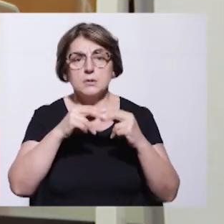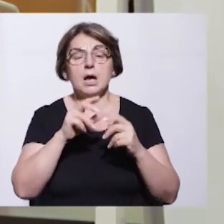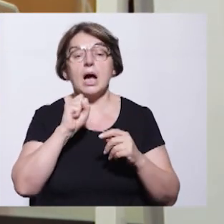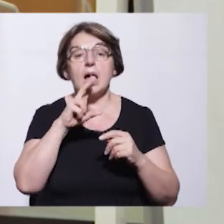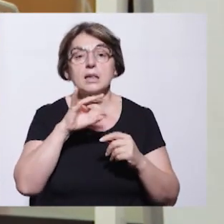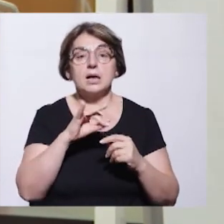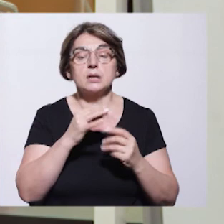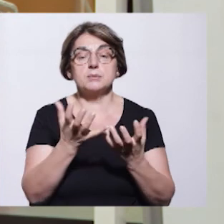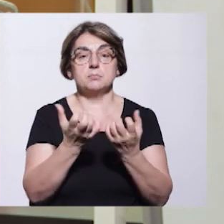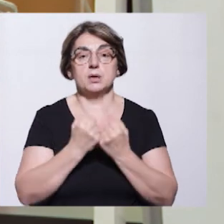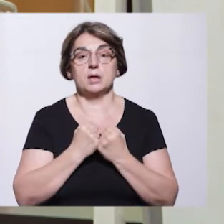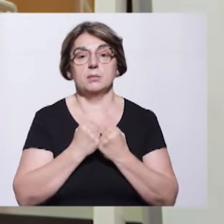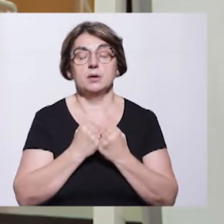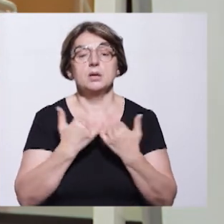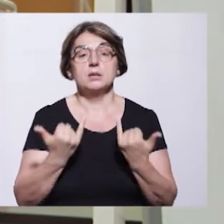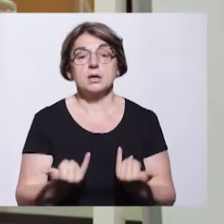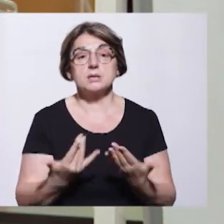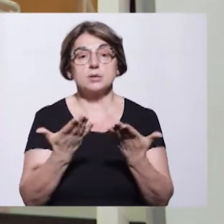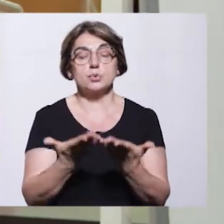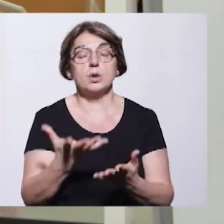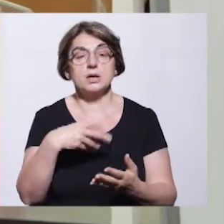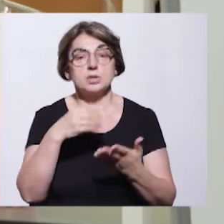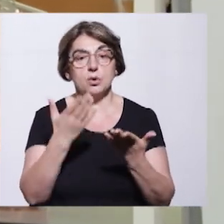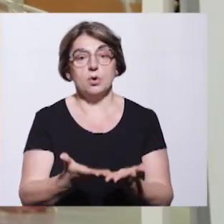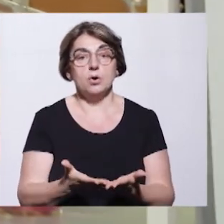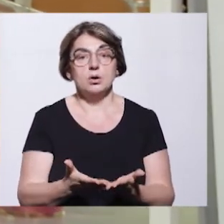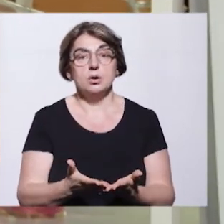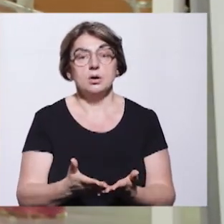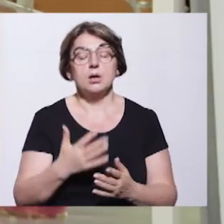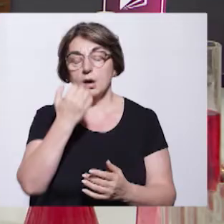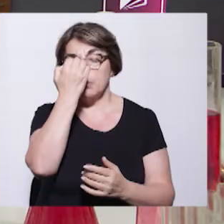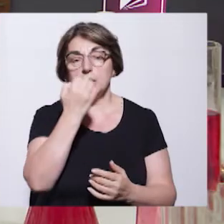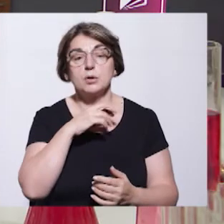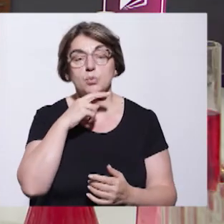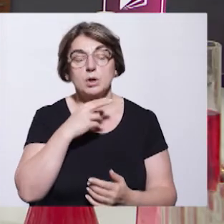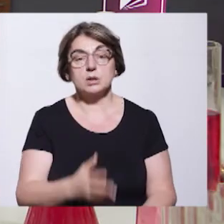აღნაგობის ალკანის მიღება. დღეისათვის სულ ეს იყო.